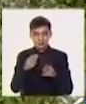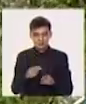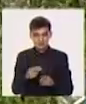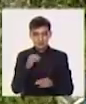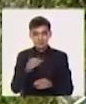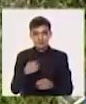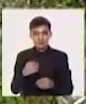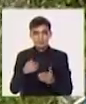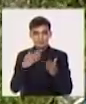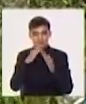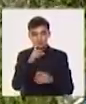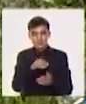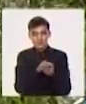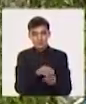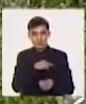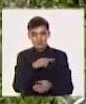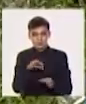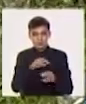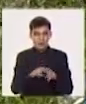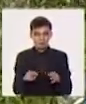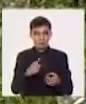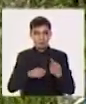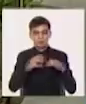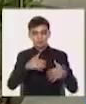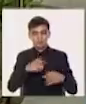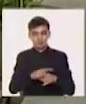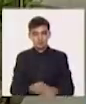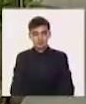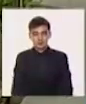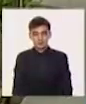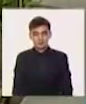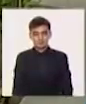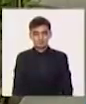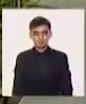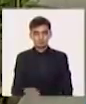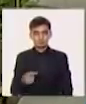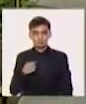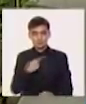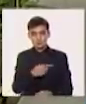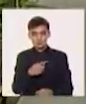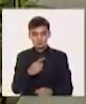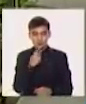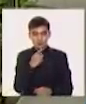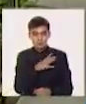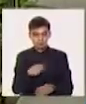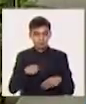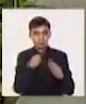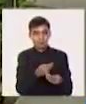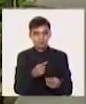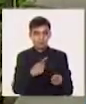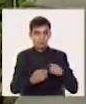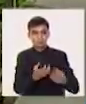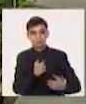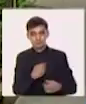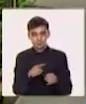берген ақшамызды кейін қайтарып алғанмен тең деп баға берді. Өткенде қиналғанда бермедім, қайтарып бер демейміз. Сол сияқты